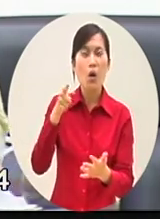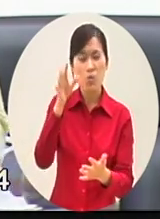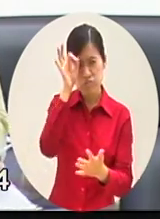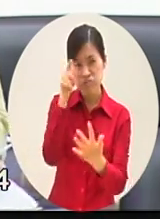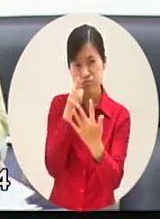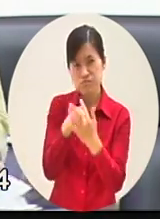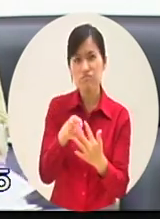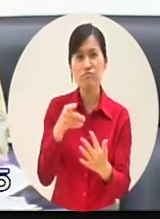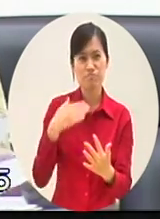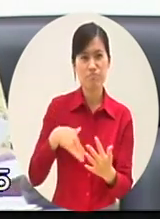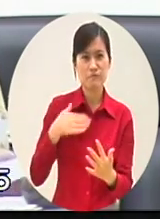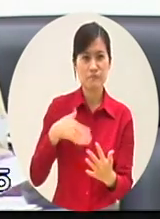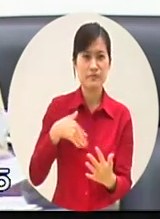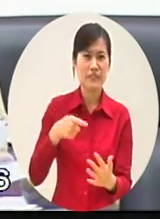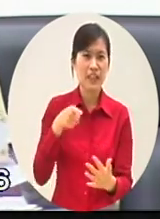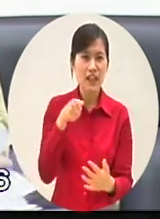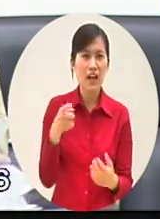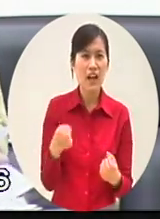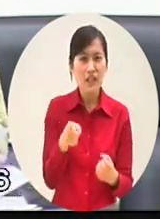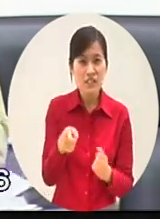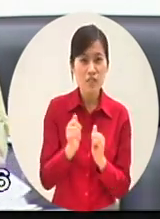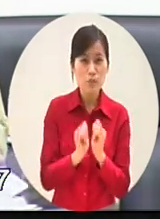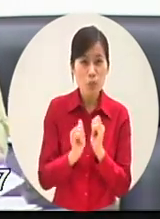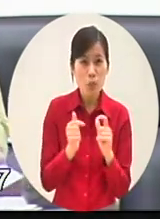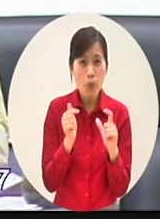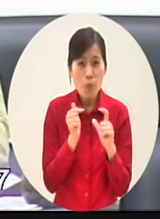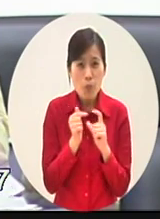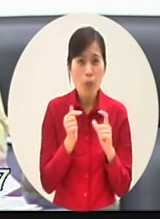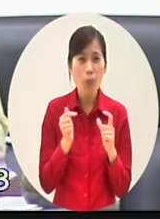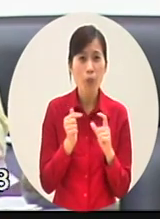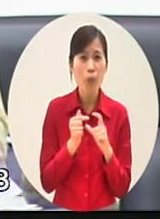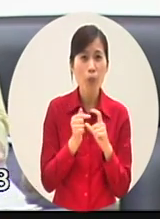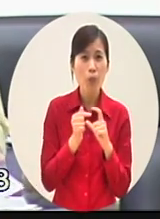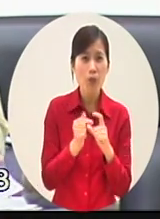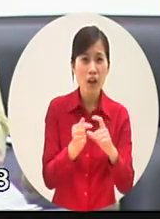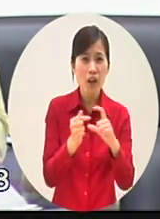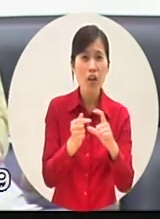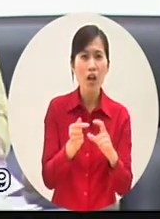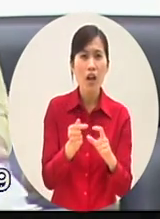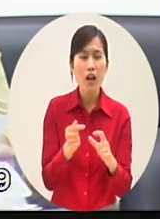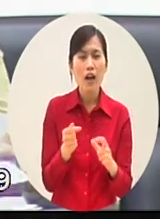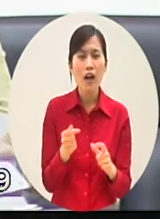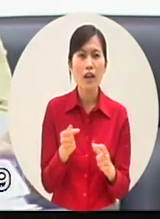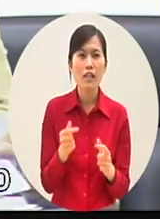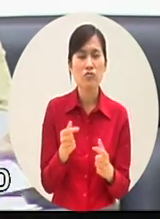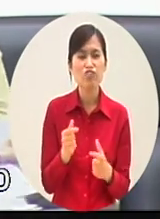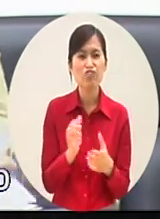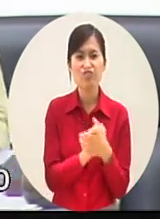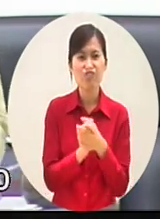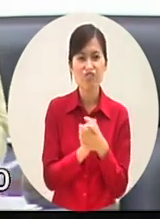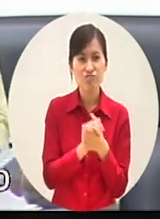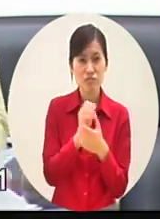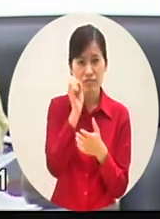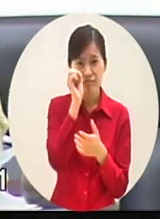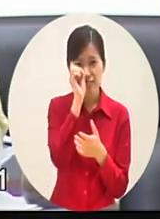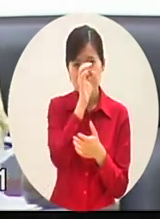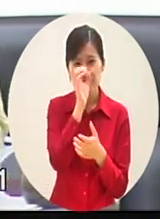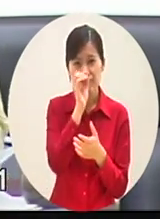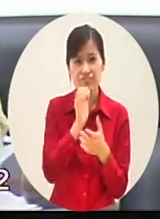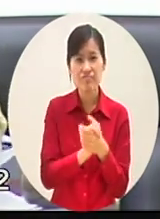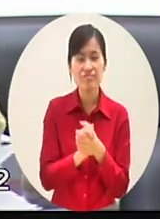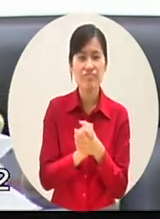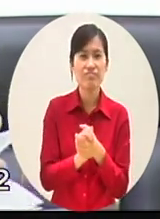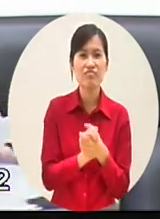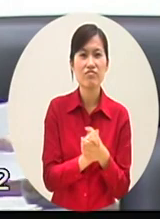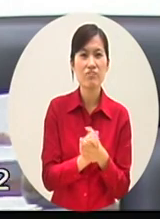在这个社区可能感觉上面就是比较冷漠比较不友善啦所以那也是我